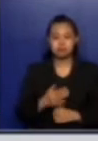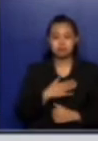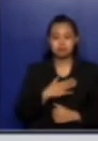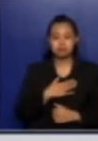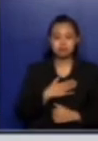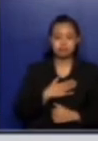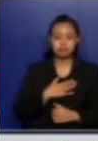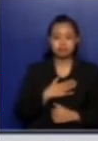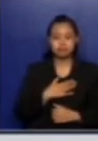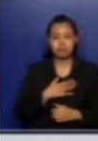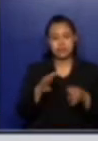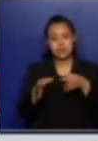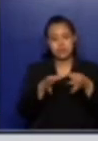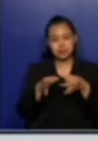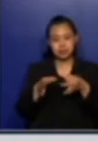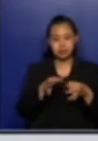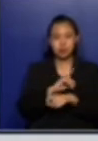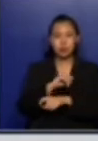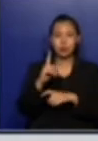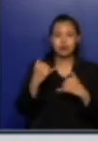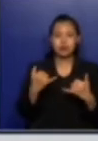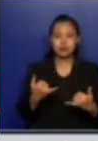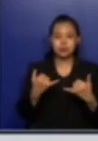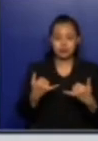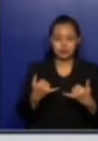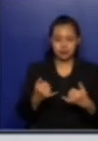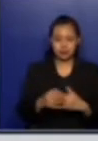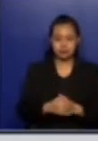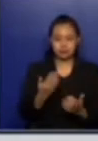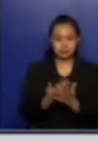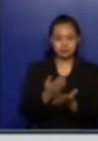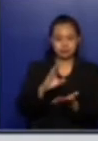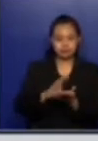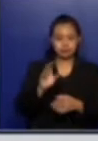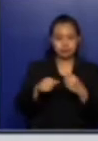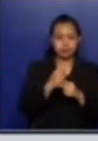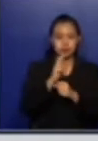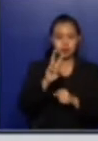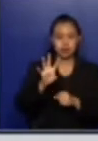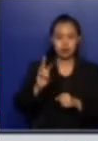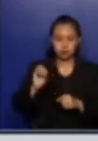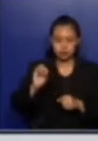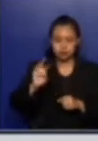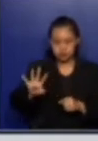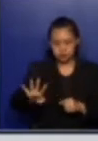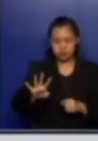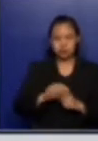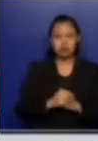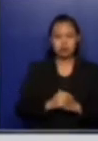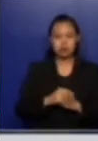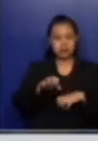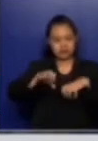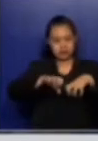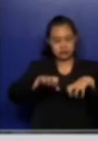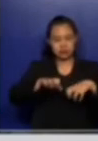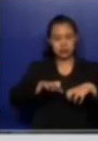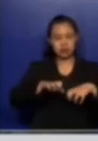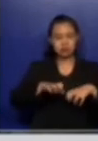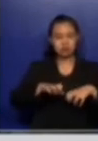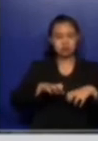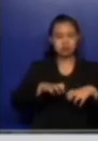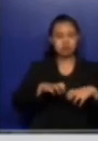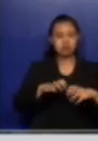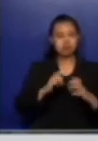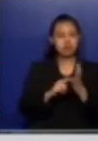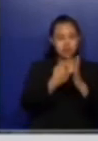อภิปรายนะครับว่าวันนี้นะครับว่าว่าประมาณปี64เนี่ยตั้งแต่การจัดโครงสร้างงบประมาณมาแต่ต้นแล้วไม่ได้ตอบโจทย์ของเรื่องโ